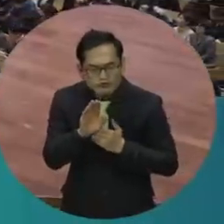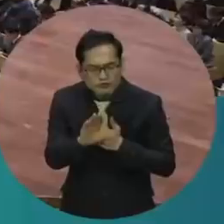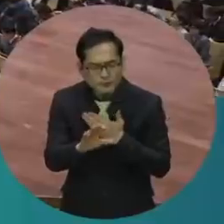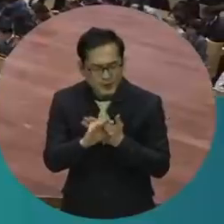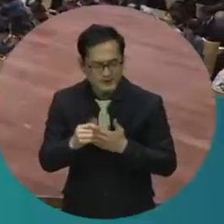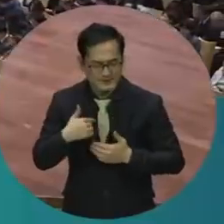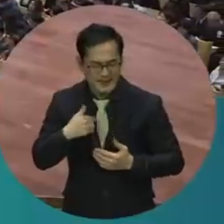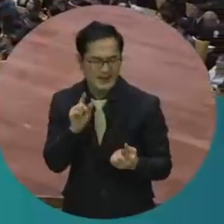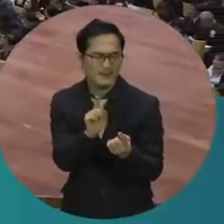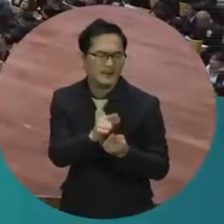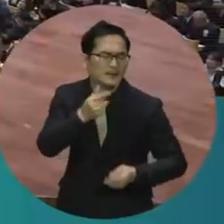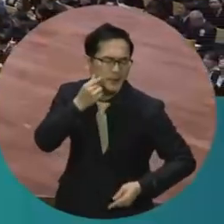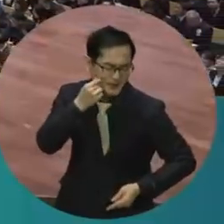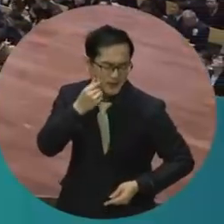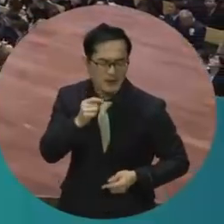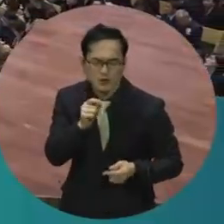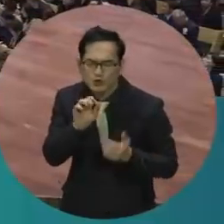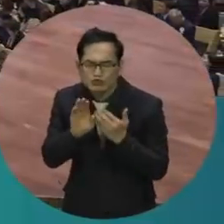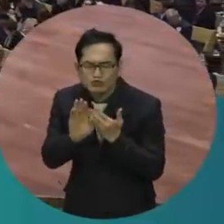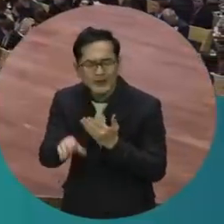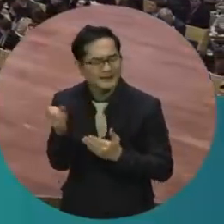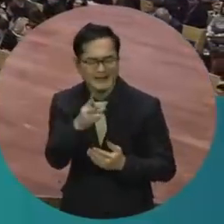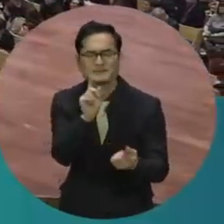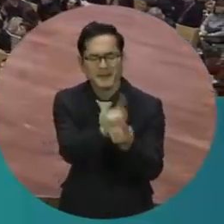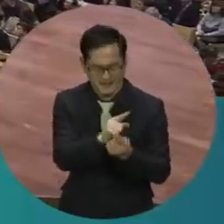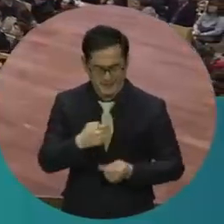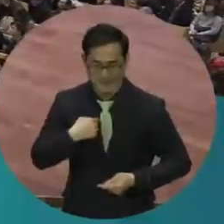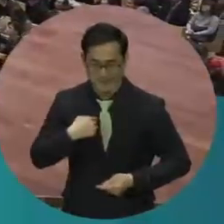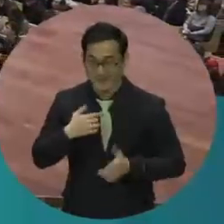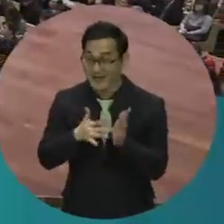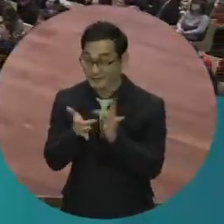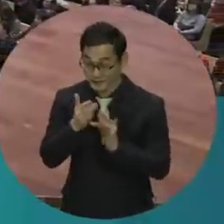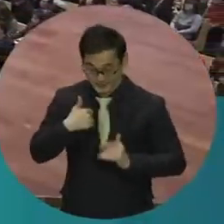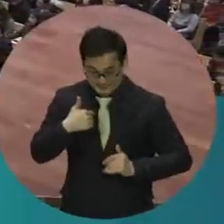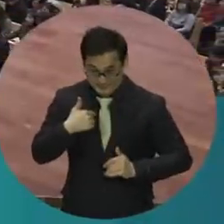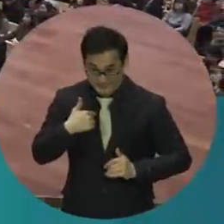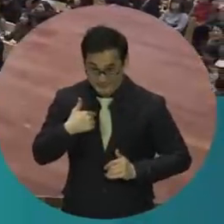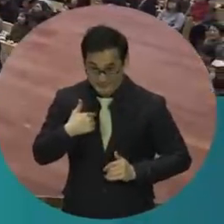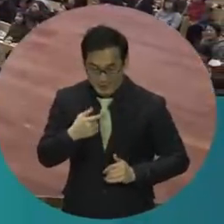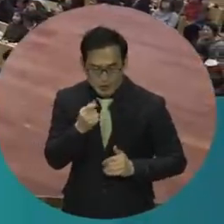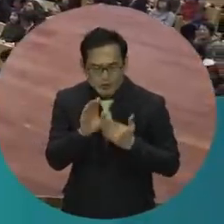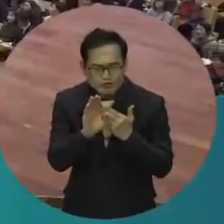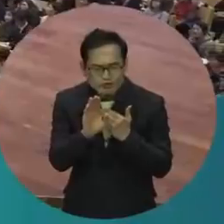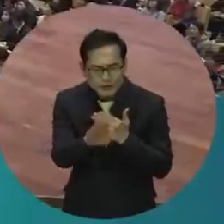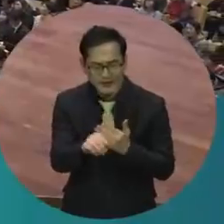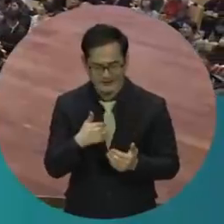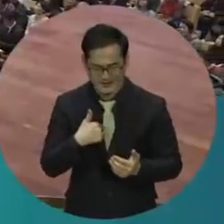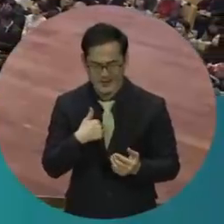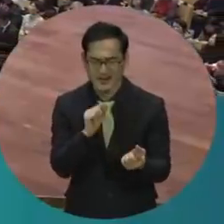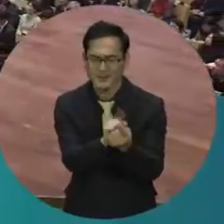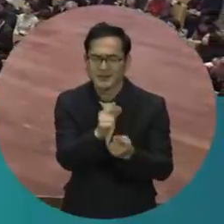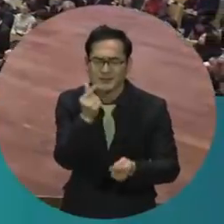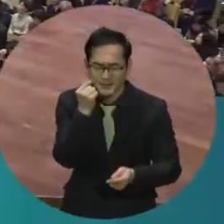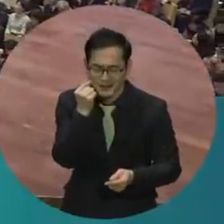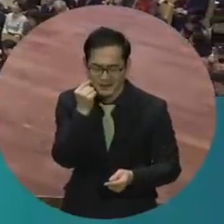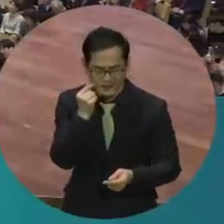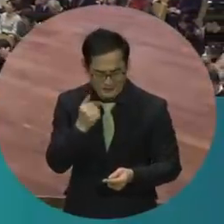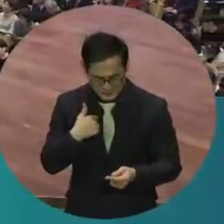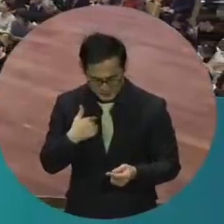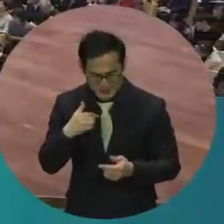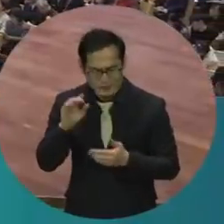제자 중에서 서로 말하되 우리에게 말씀하신 바 조금 있으면 나를 보지 못하겠고 또 조금 있으면 나를 보리라 하시며 또